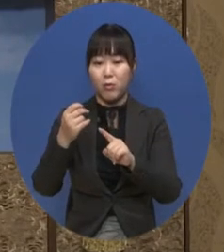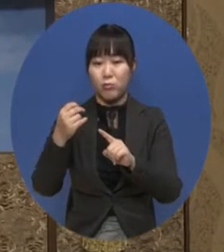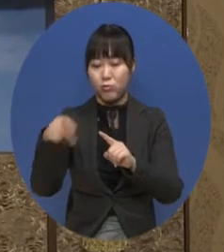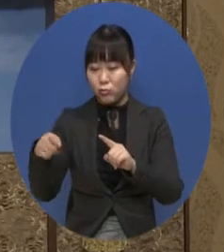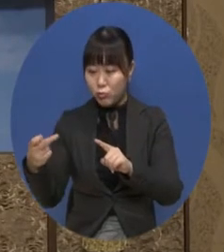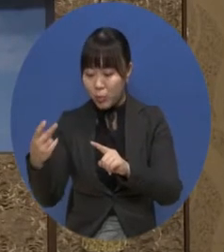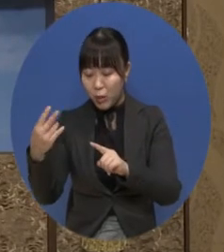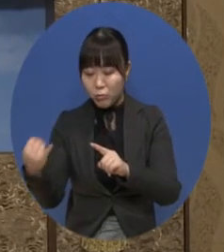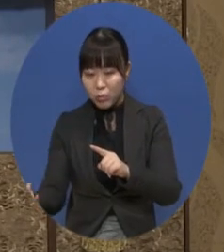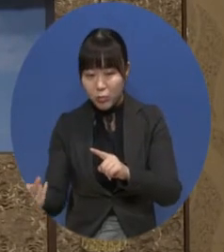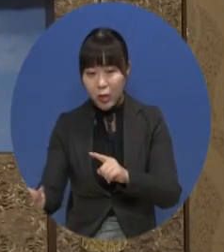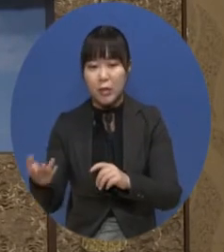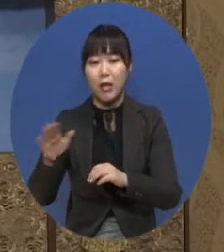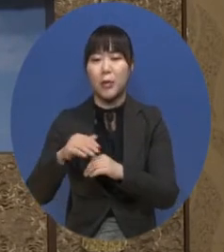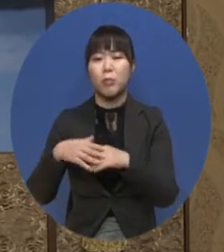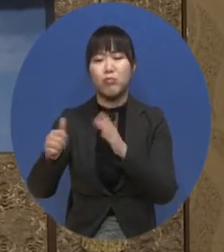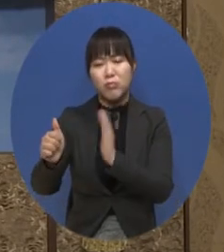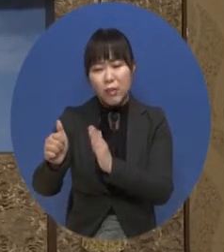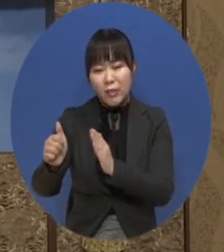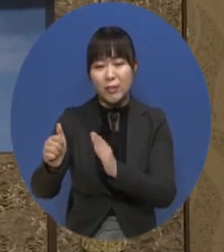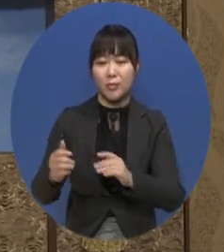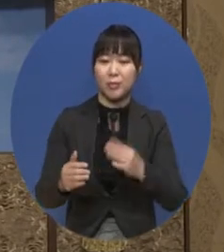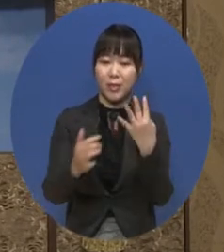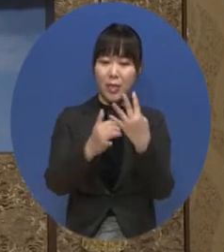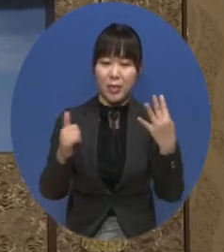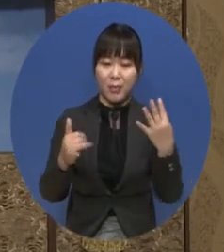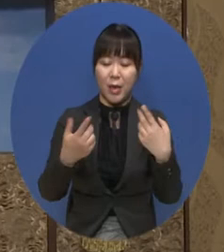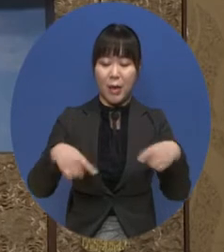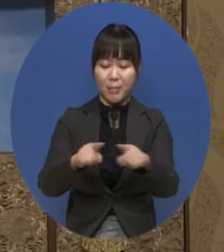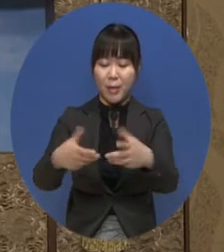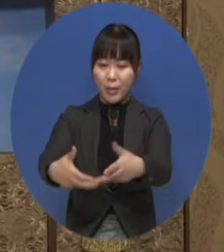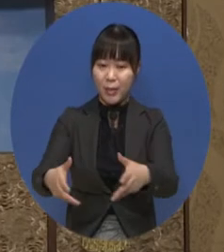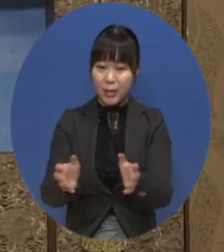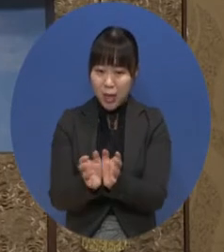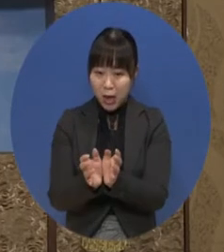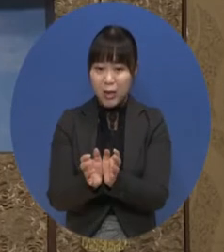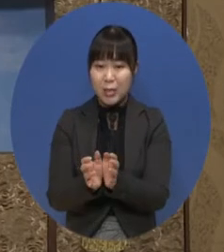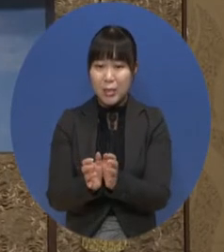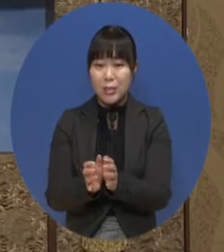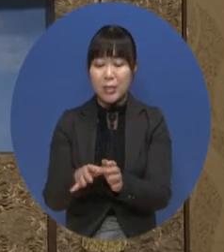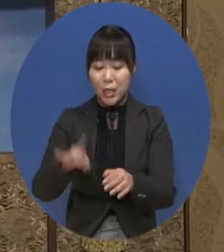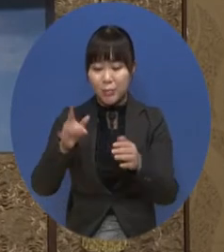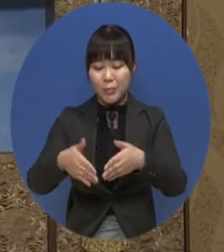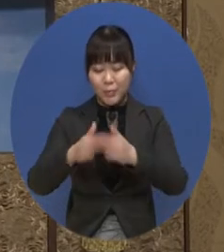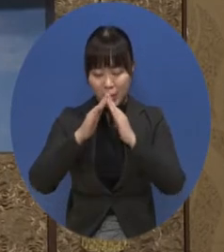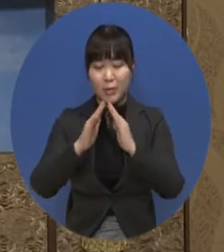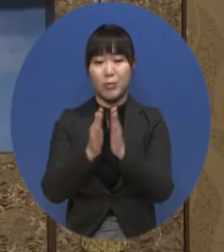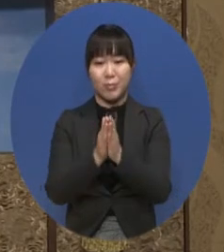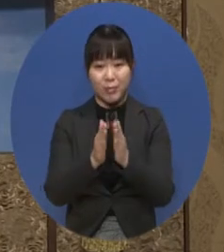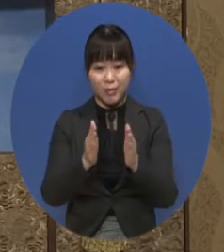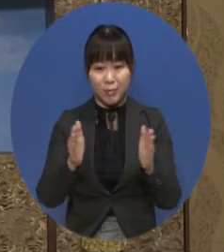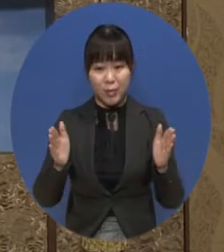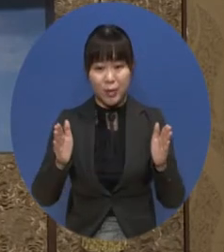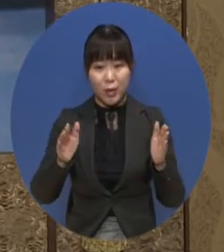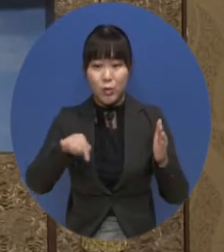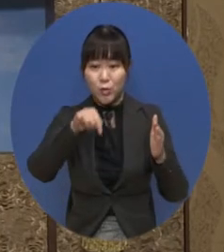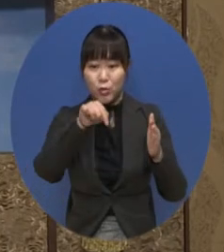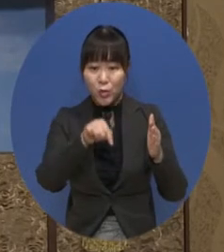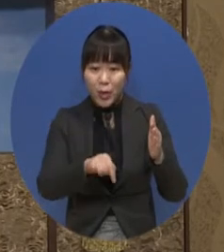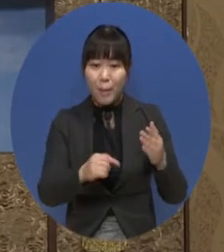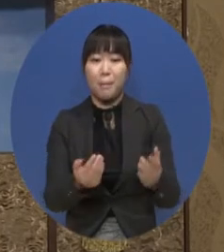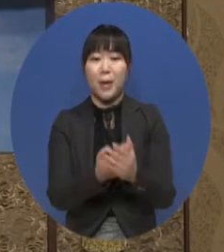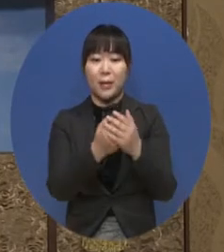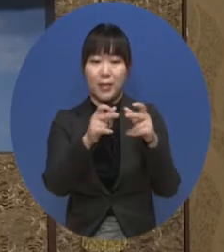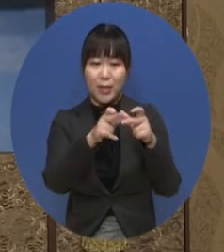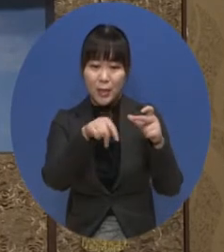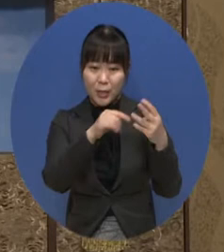동생인데 이렇게 제가 부탁을 드려서 네. 4명이 팀이 되어가지고 일단 창업은 시작을 했고요. 그 중에 이제 발달장애인